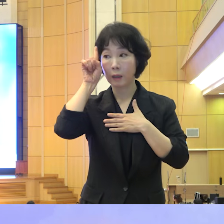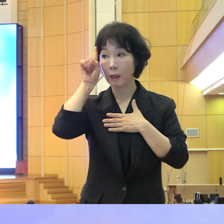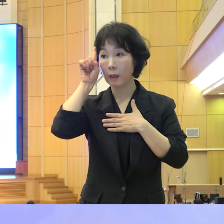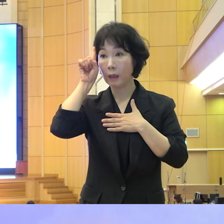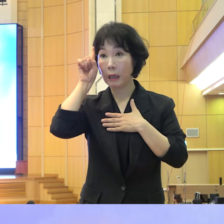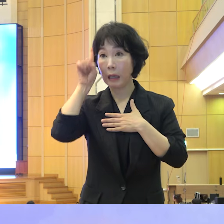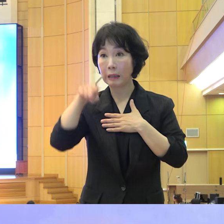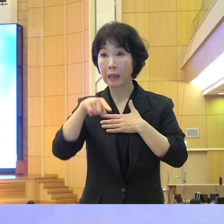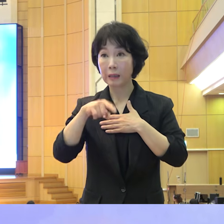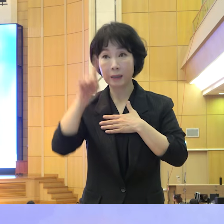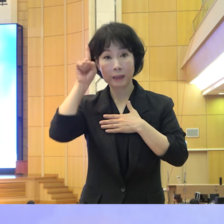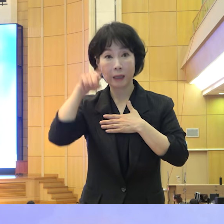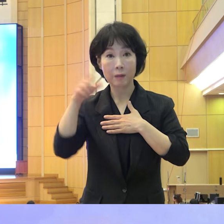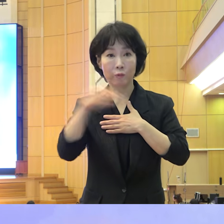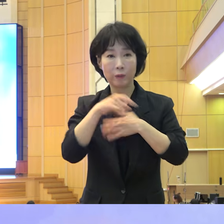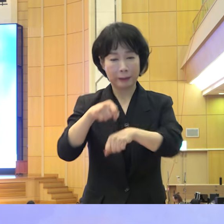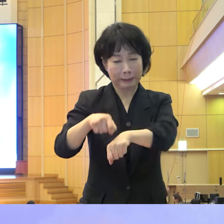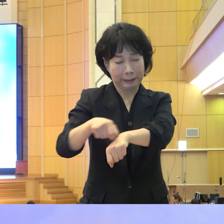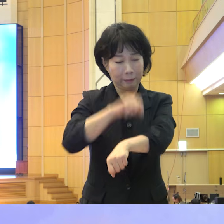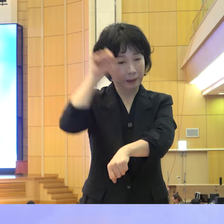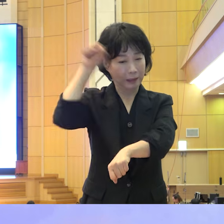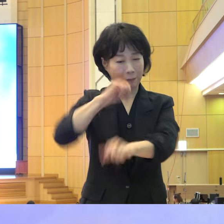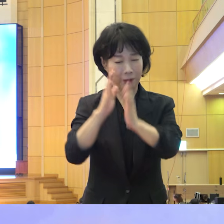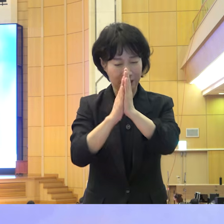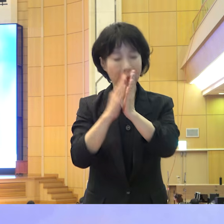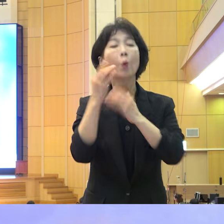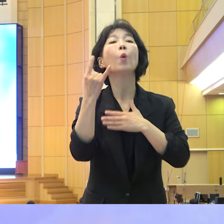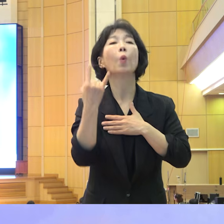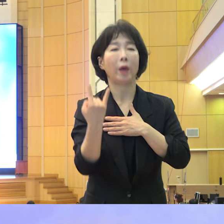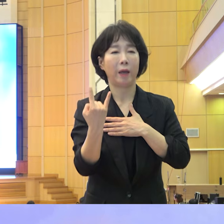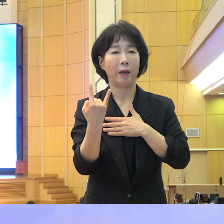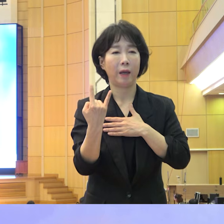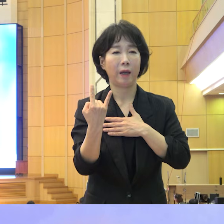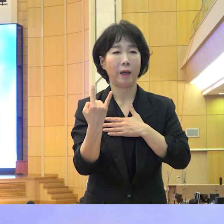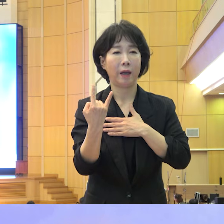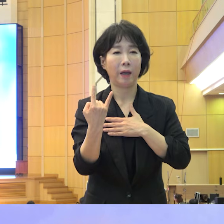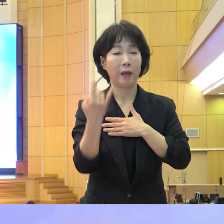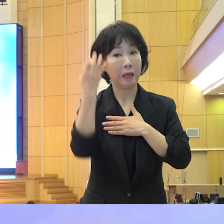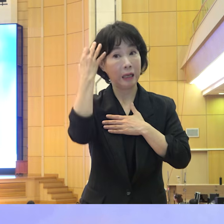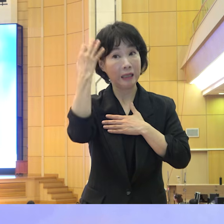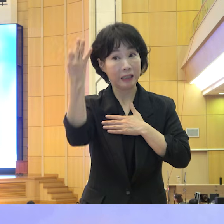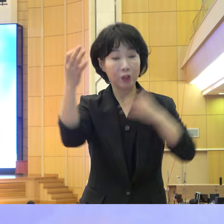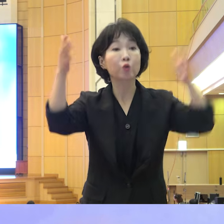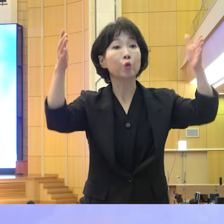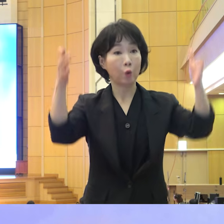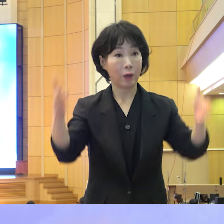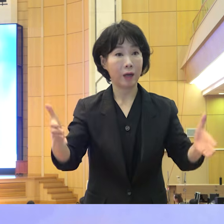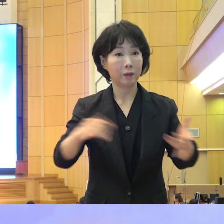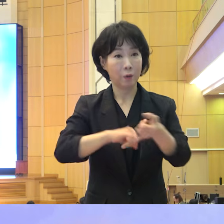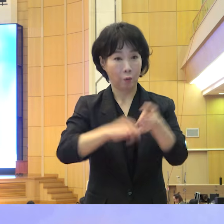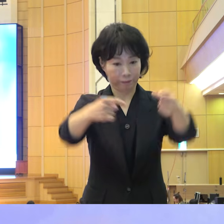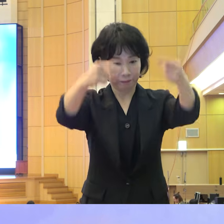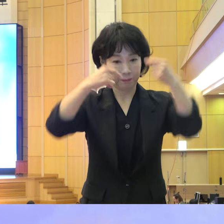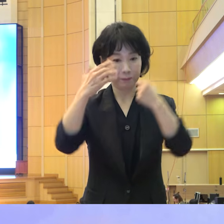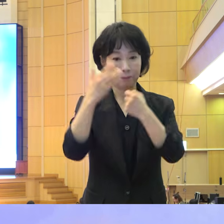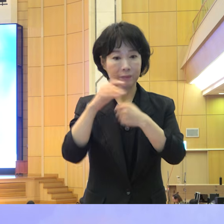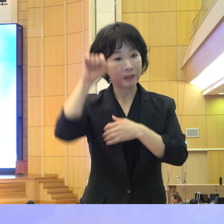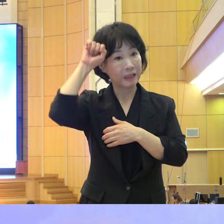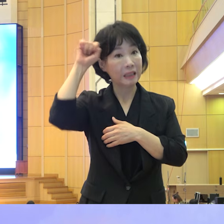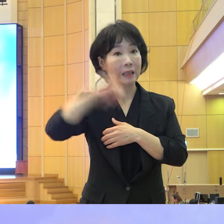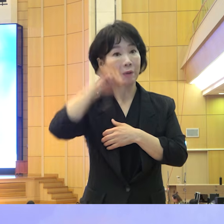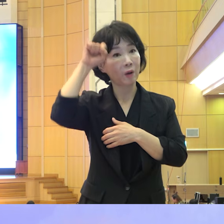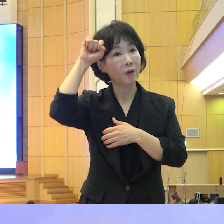새벽부터 특별 새벽기도, 분이엘 특별 새벽기도, 새벽